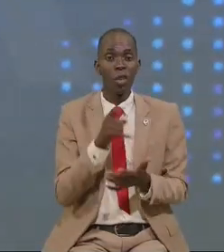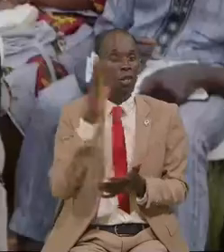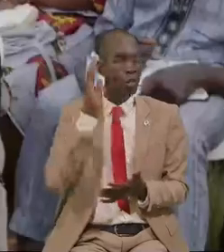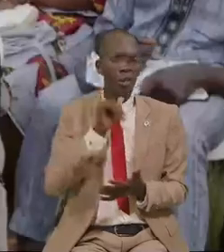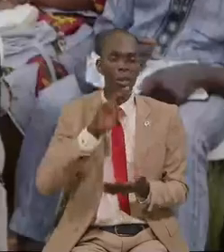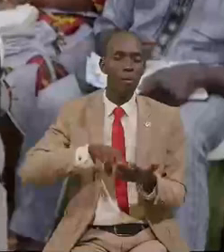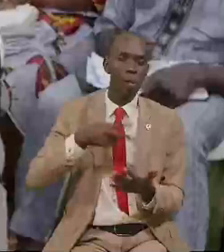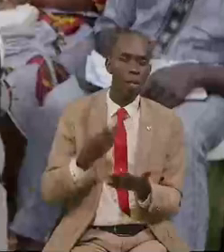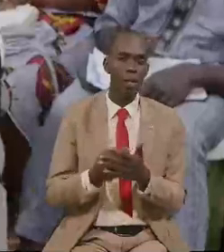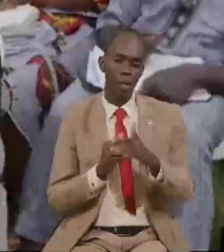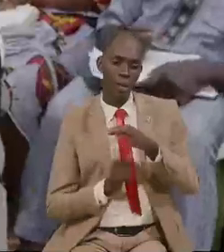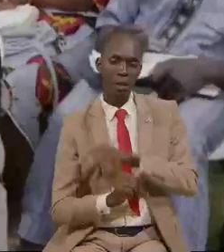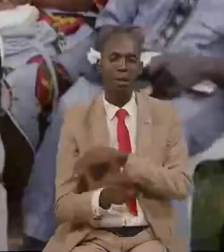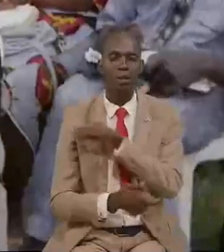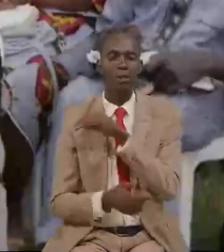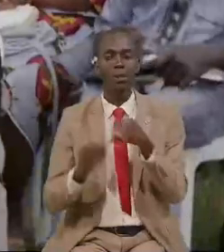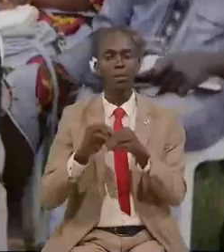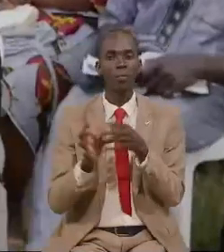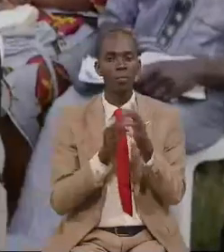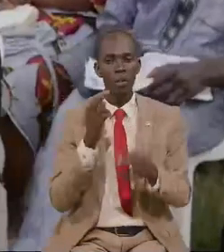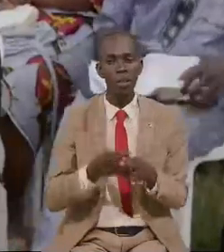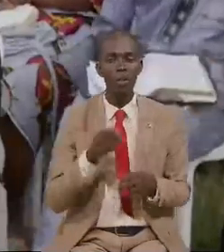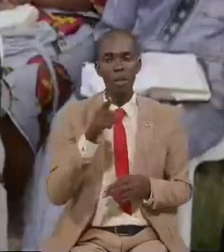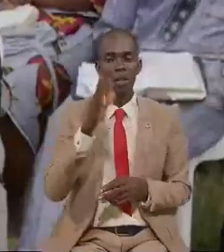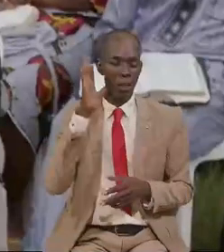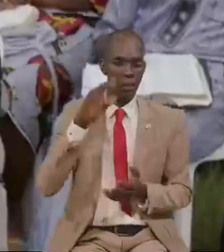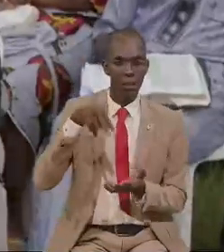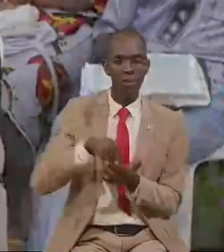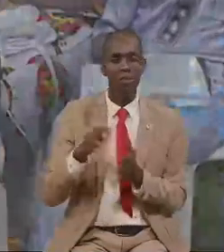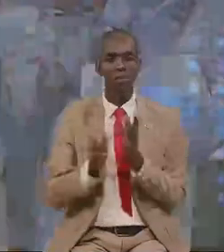la tentation. Tu vas tenir.